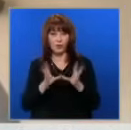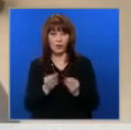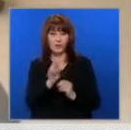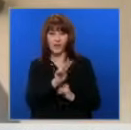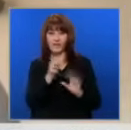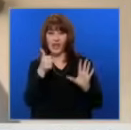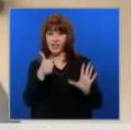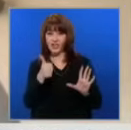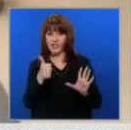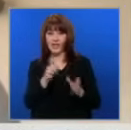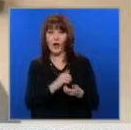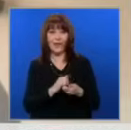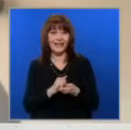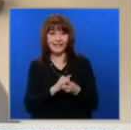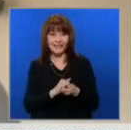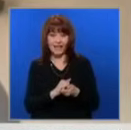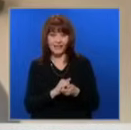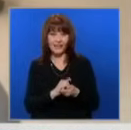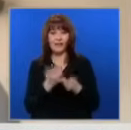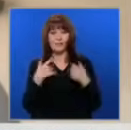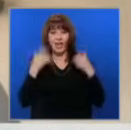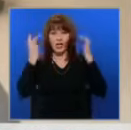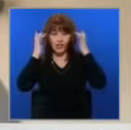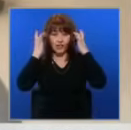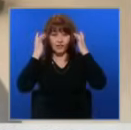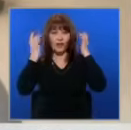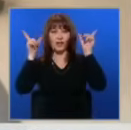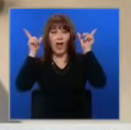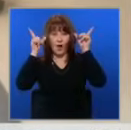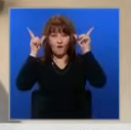26 инициативен комитет, където са животновъди, говедовъди,